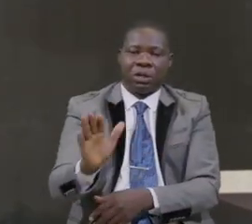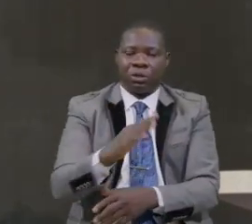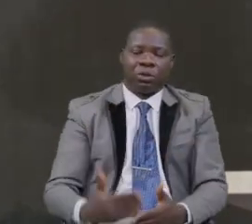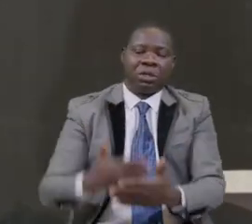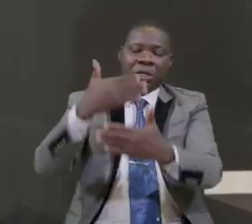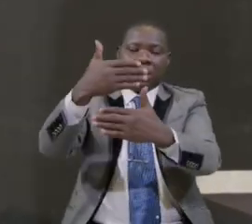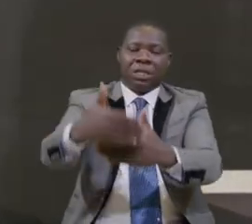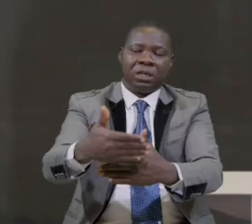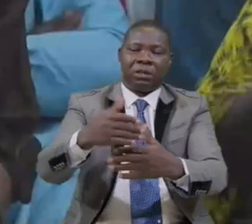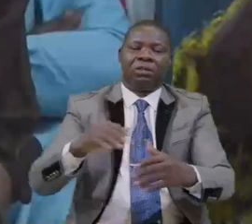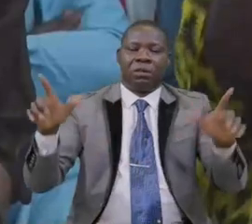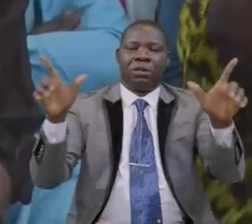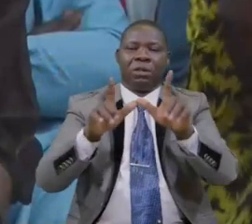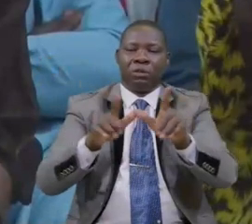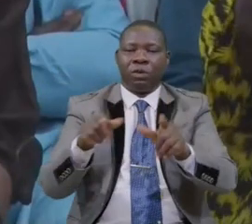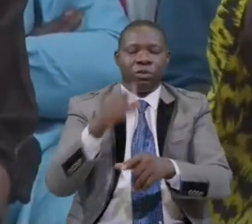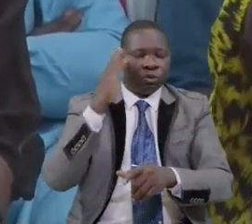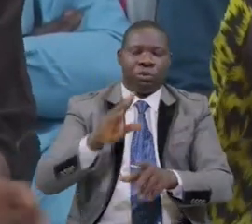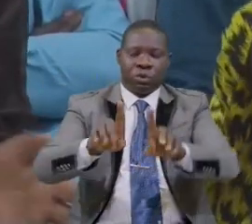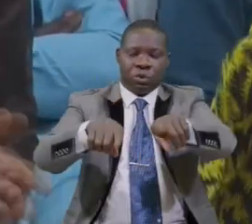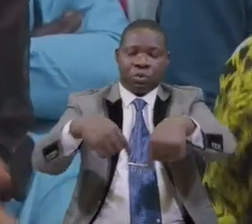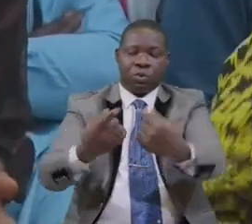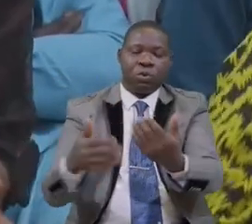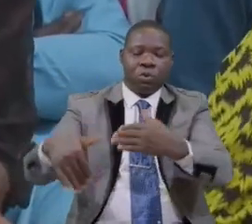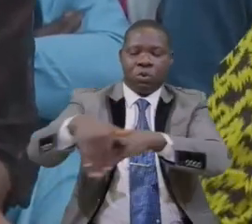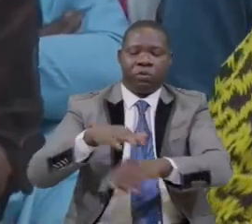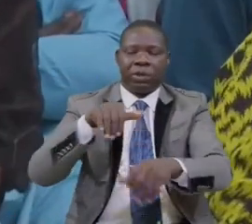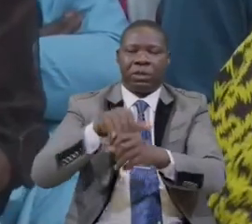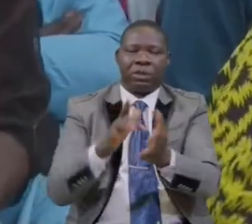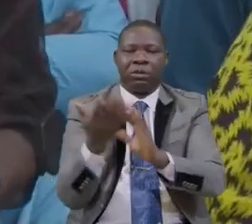niveau supérieur. Tu vas traverser.